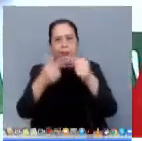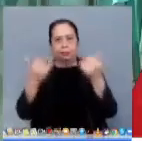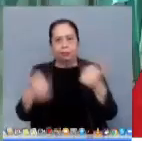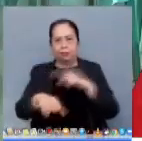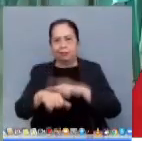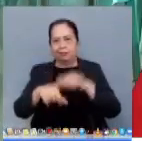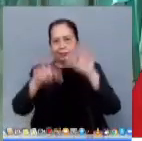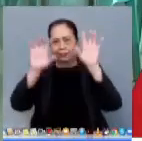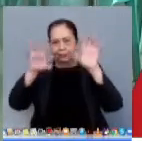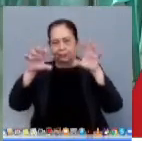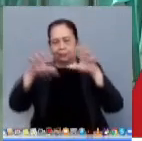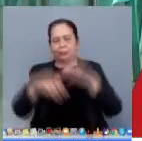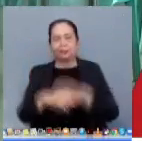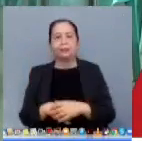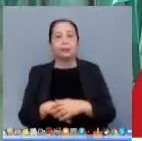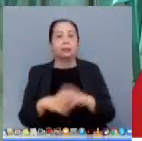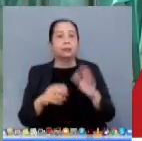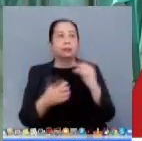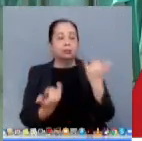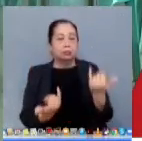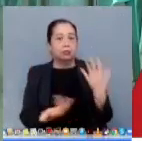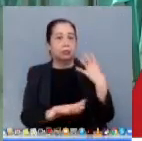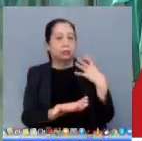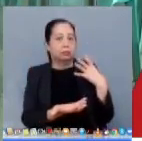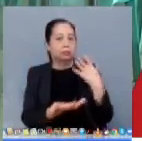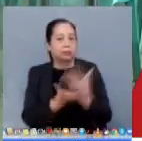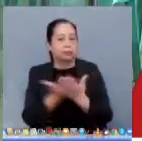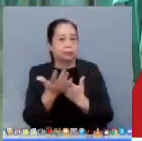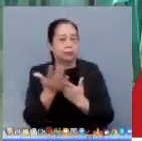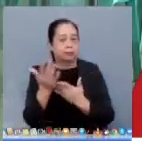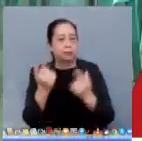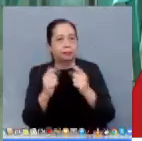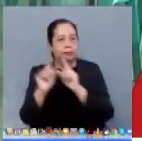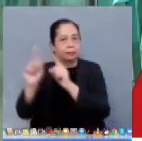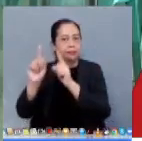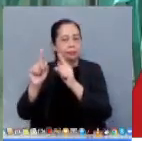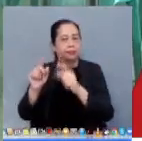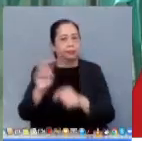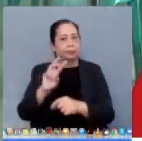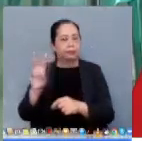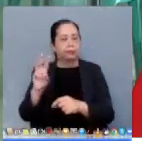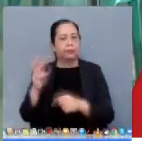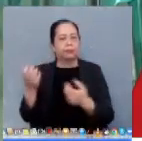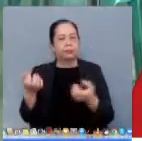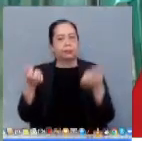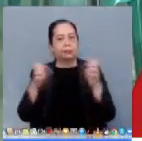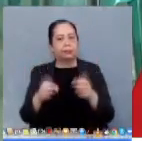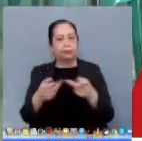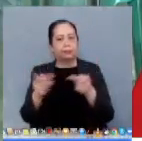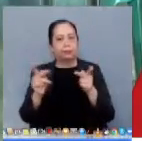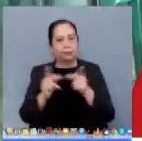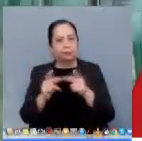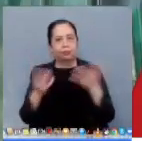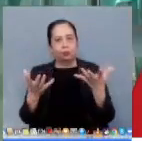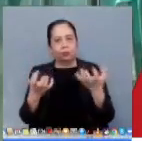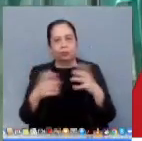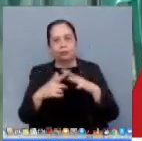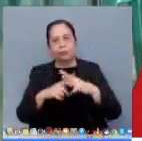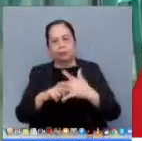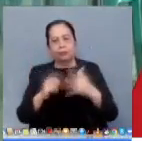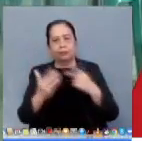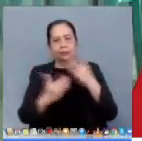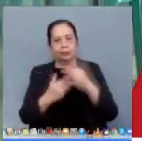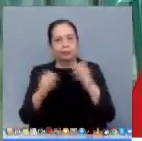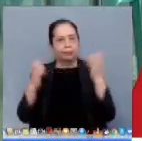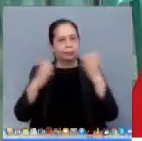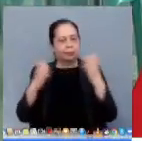oras na ito, hinihintay na lang ang ibang mga attendees dito sa West Event Space para magsimula na ang programa. Inaasahan darating dito si